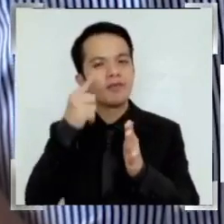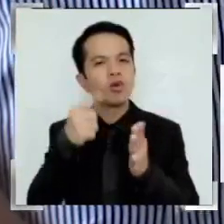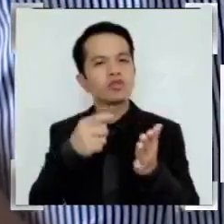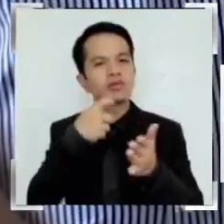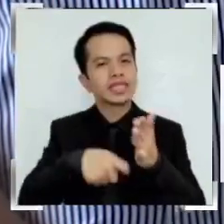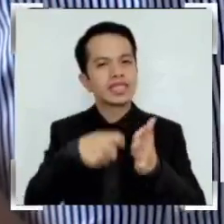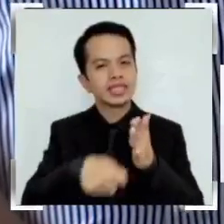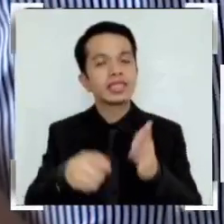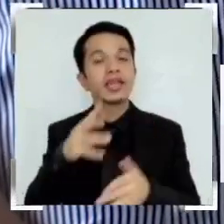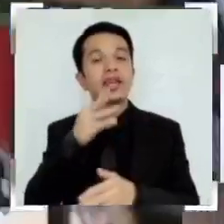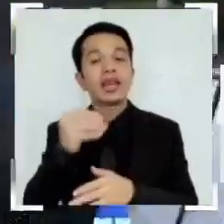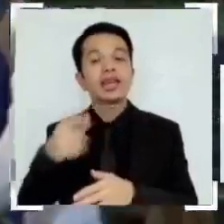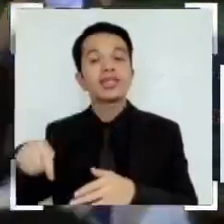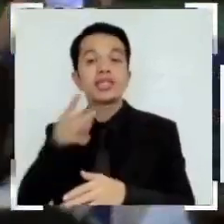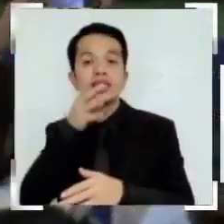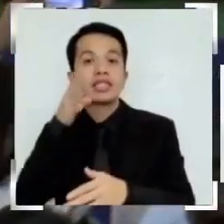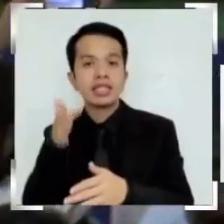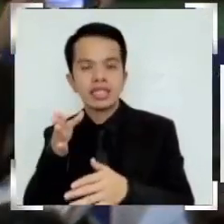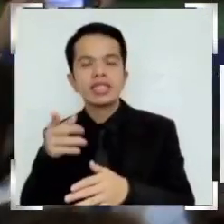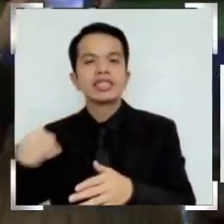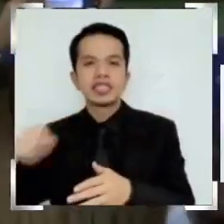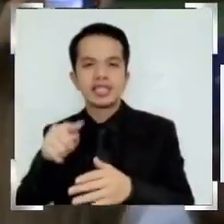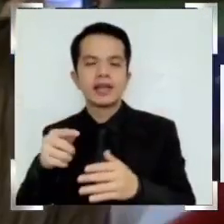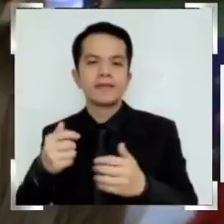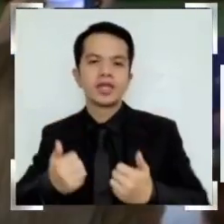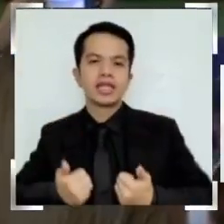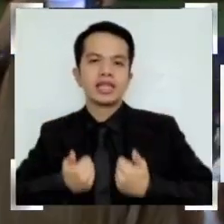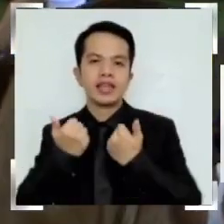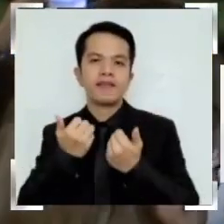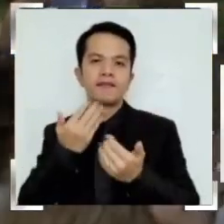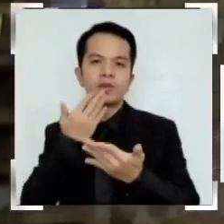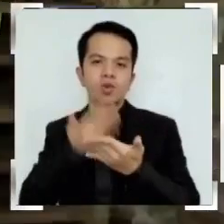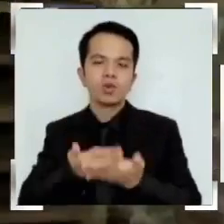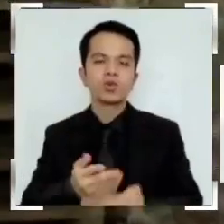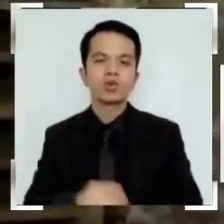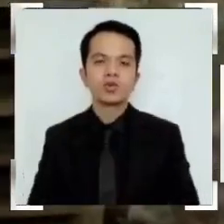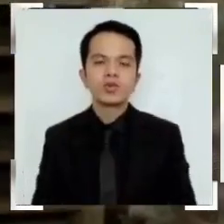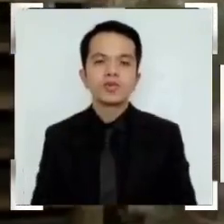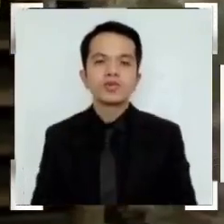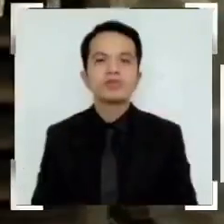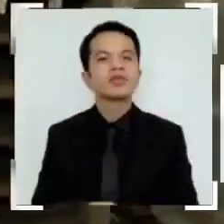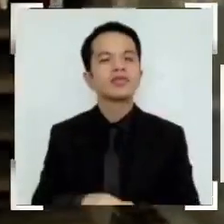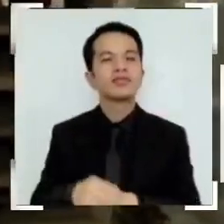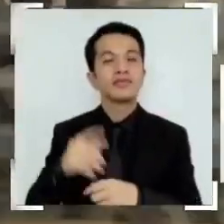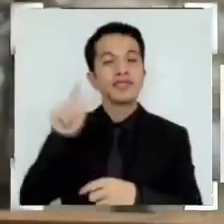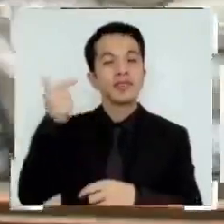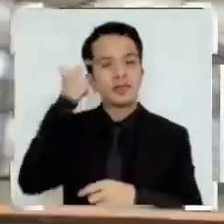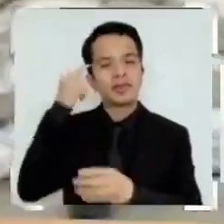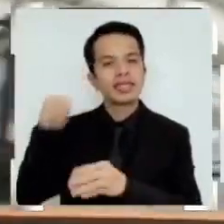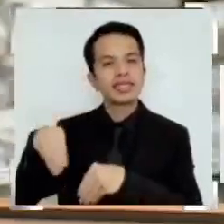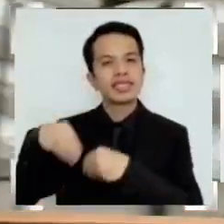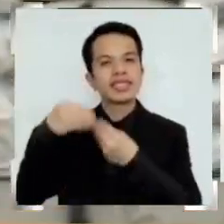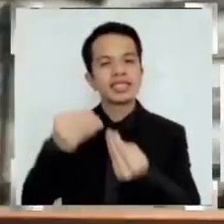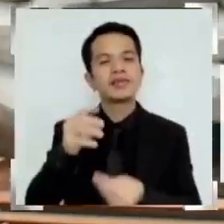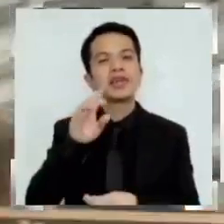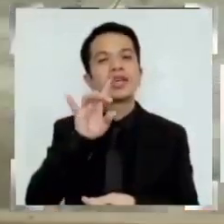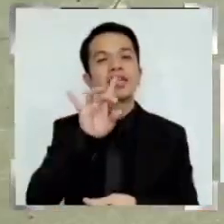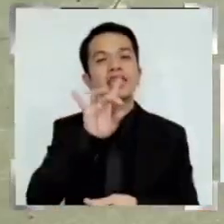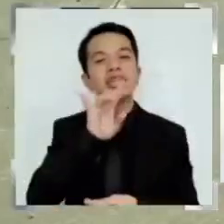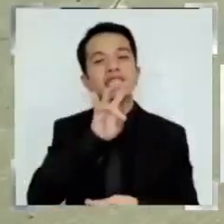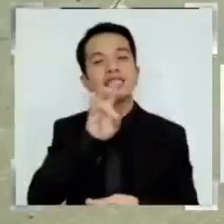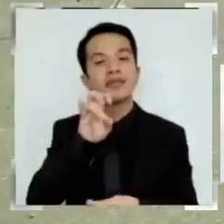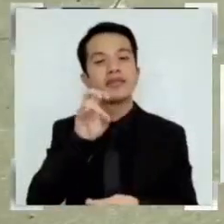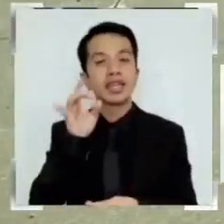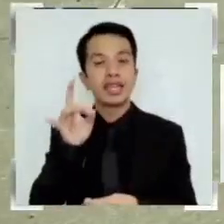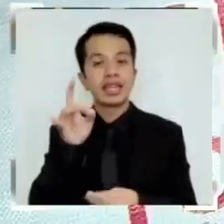farmers make a good living. Kanina may tinanggap ang gobyerno na mahigit 780 million pesos na halaga ng urea